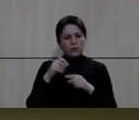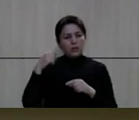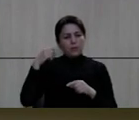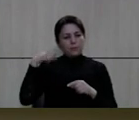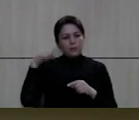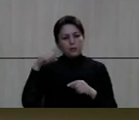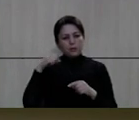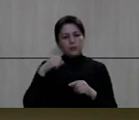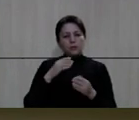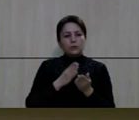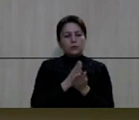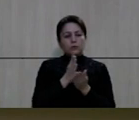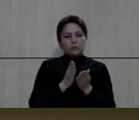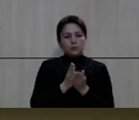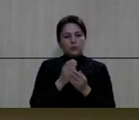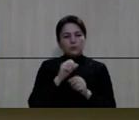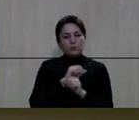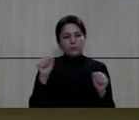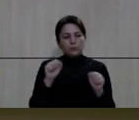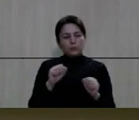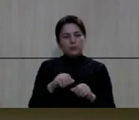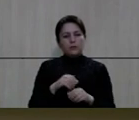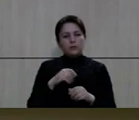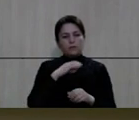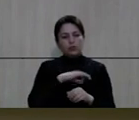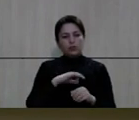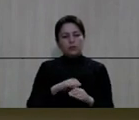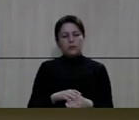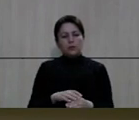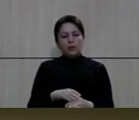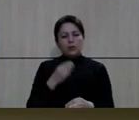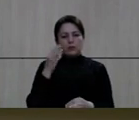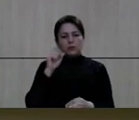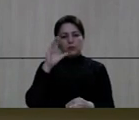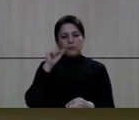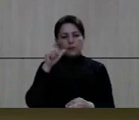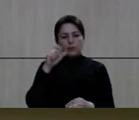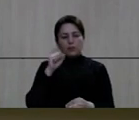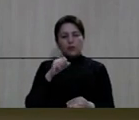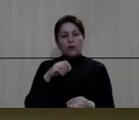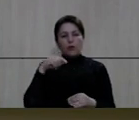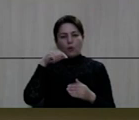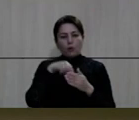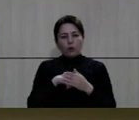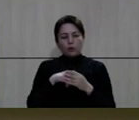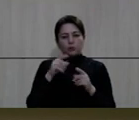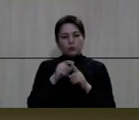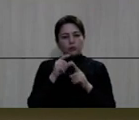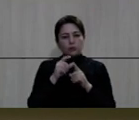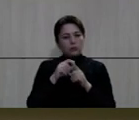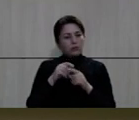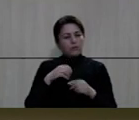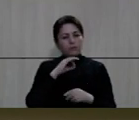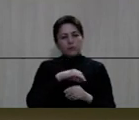uslubdan foydalanish mumkin emas. Shevaga oid so'zlardan foydalanish mumkin